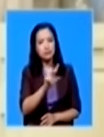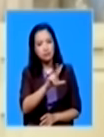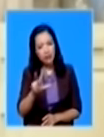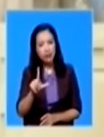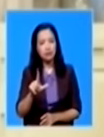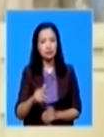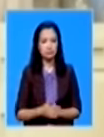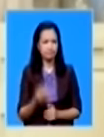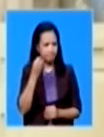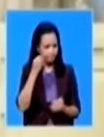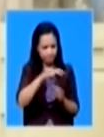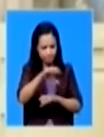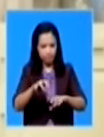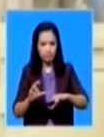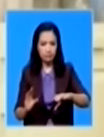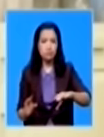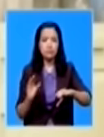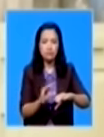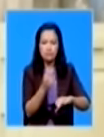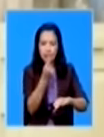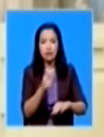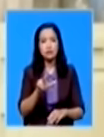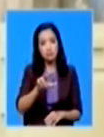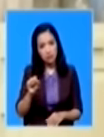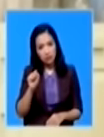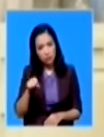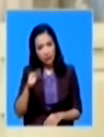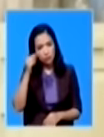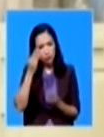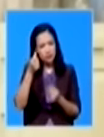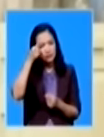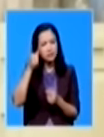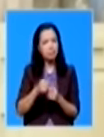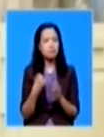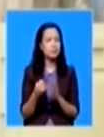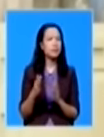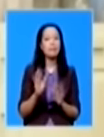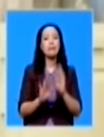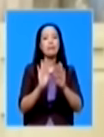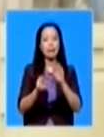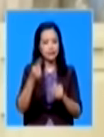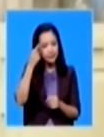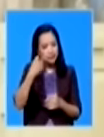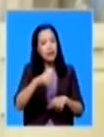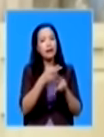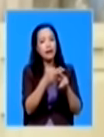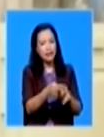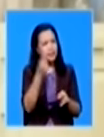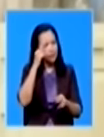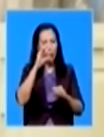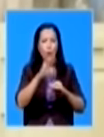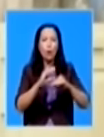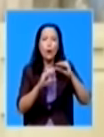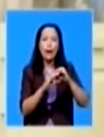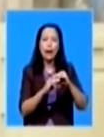งหมู่บ้านละ3แสนหรือไงใช่ป่ะแต่ตัวเลขนะจำไม่ผิดนะก็ประมาณนี้ตัวเลขประมาณนี้ให้เขาคิดเองโครงการเล็กๆน้อยๆแล้วก็ส